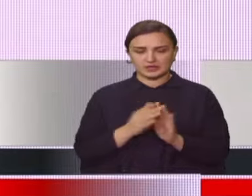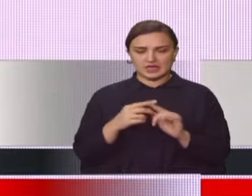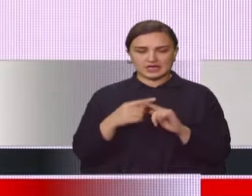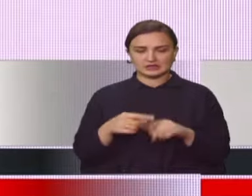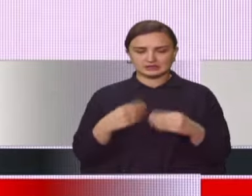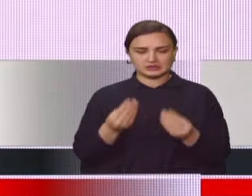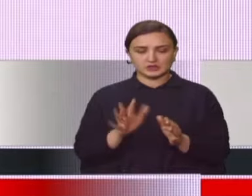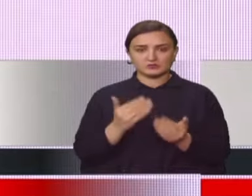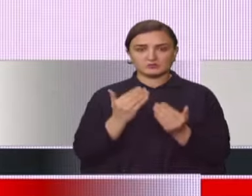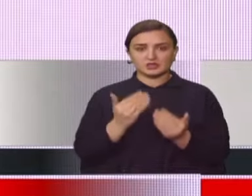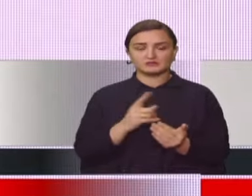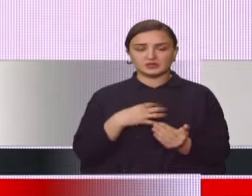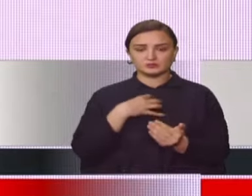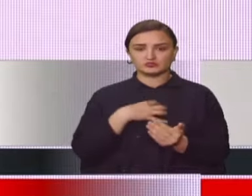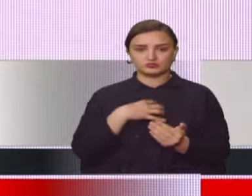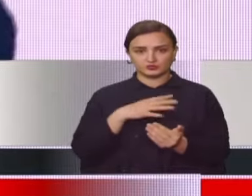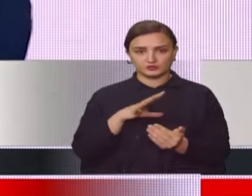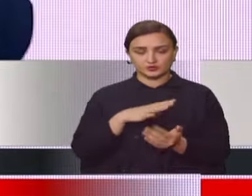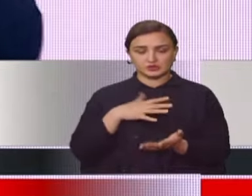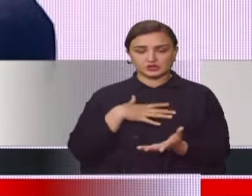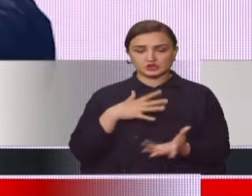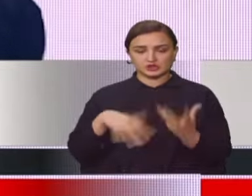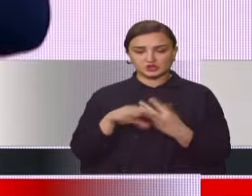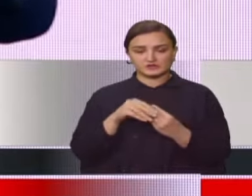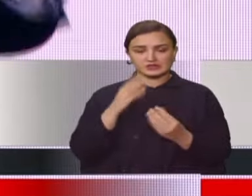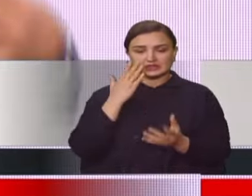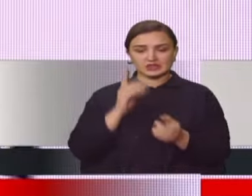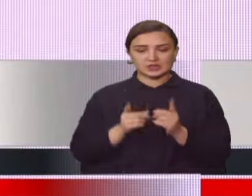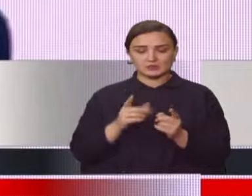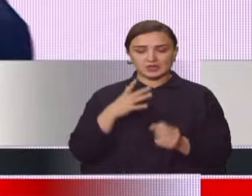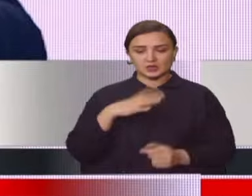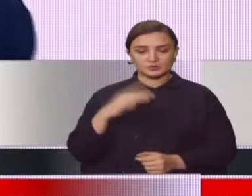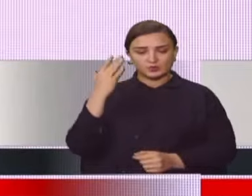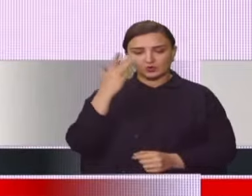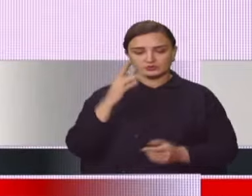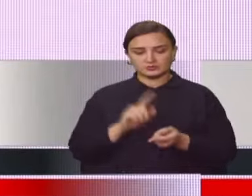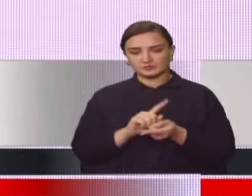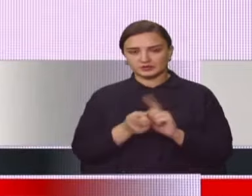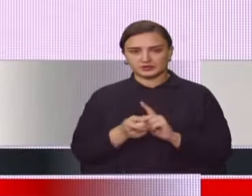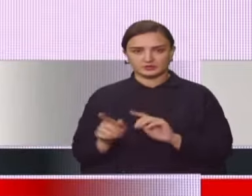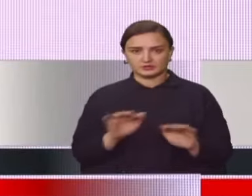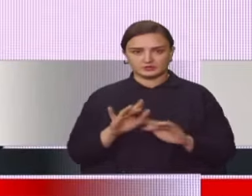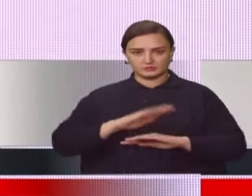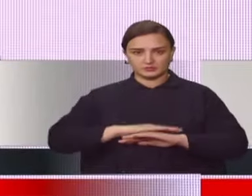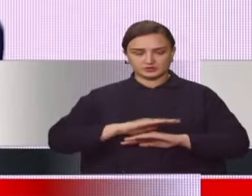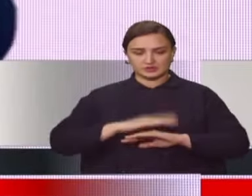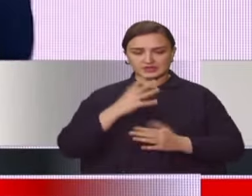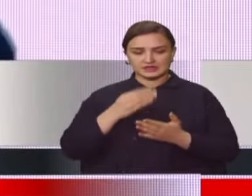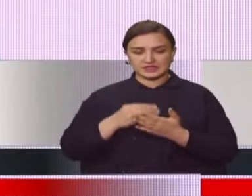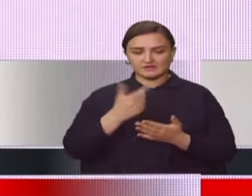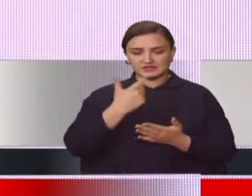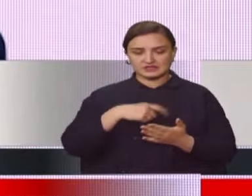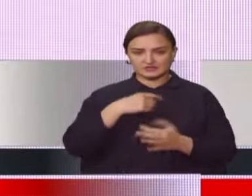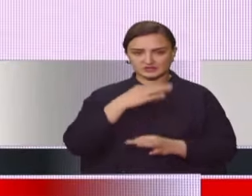ის, რაც მათთვის მნიშვნელოვანი ღირებული იყო. და ჩვენ რეალობაში უფრო სწორად ქართულოსნება პირიქით მოიქცა და ფაქტობრივად თავზე ავიკიდეთ